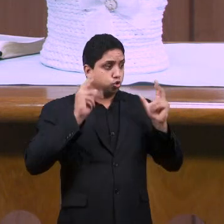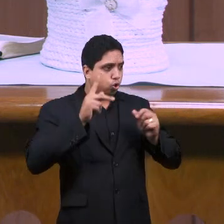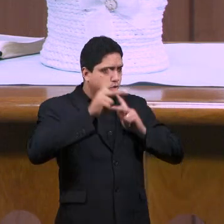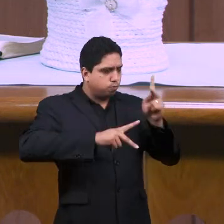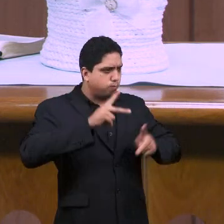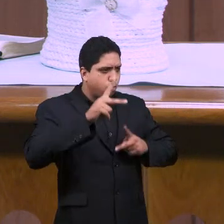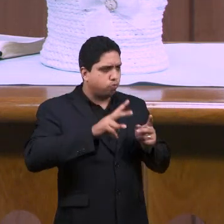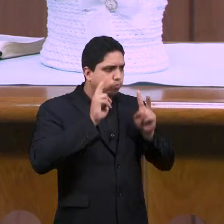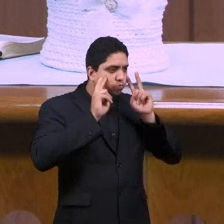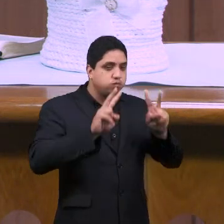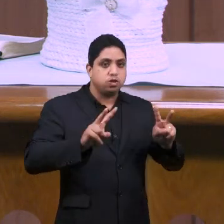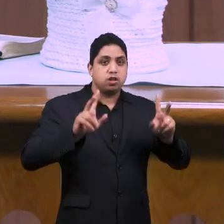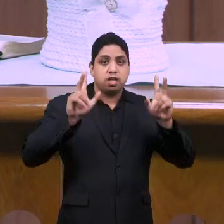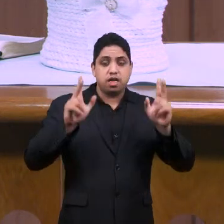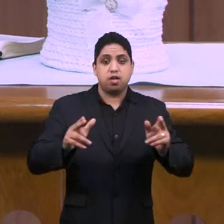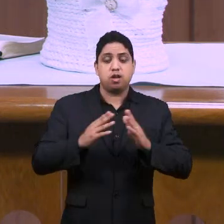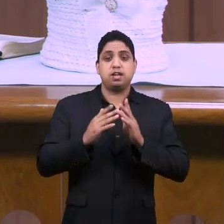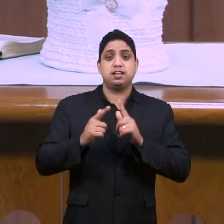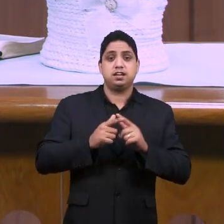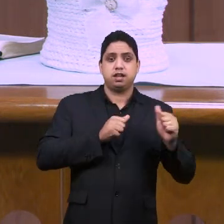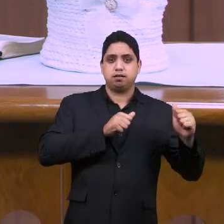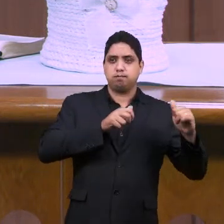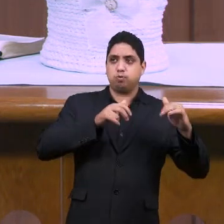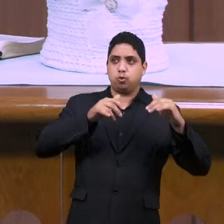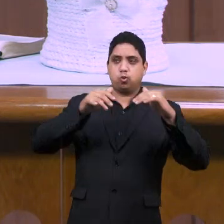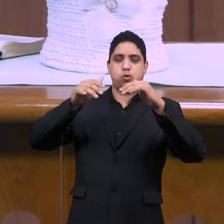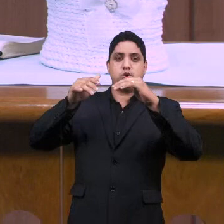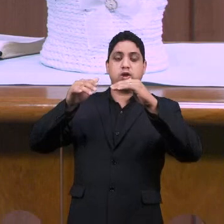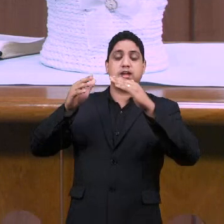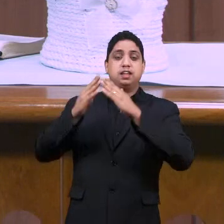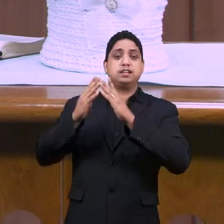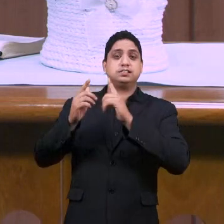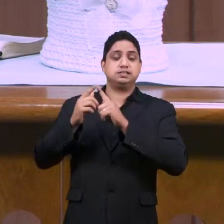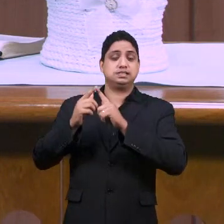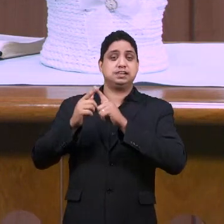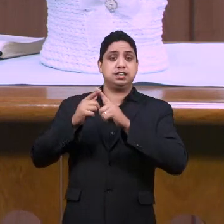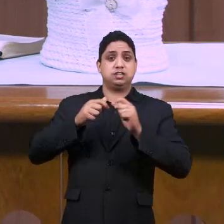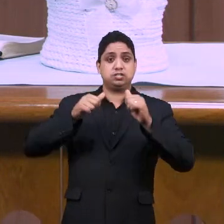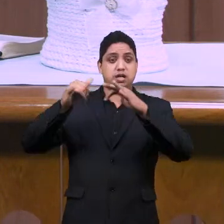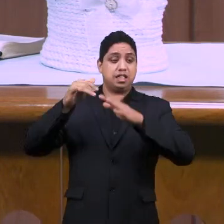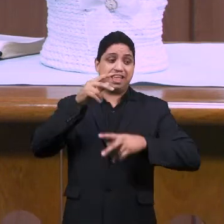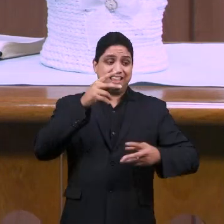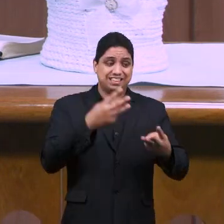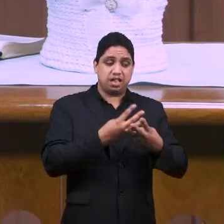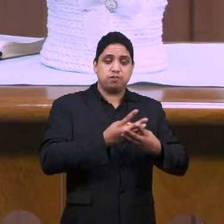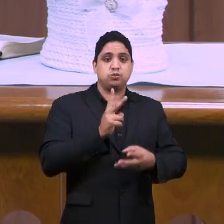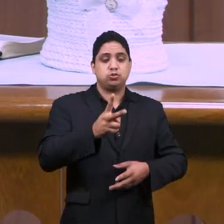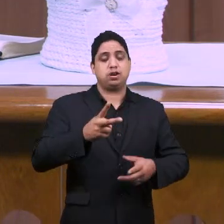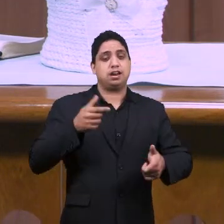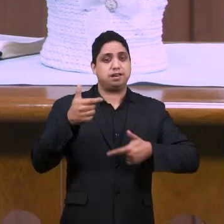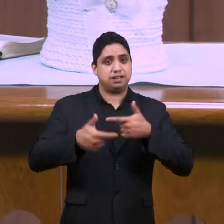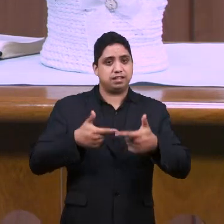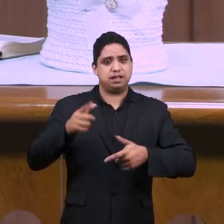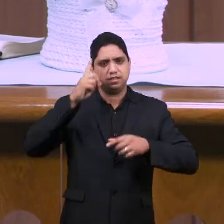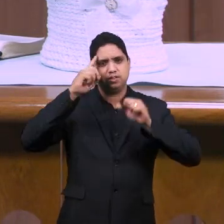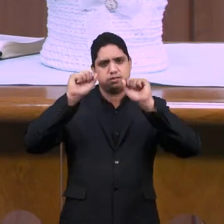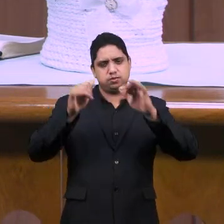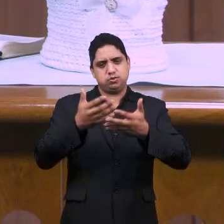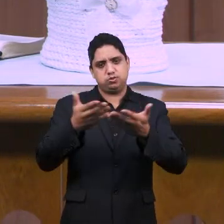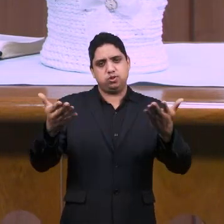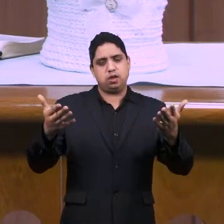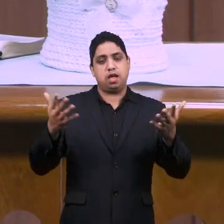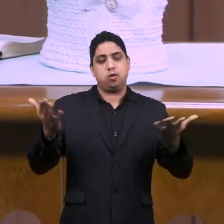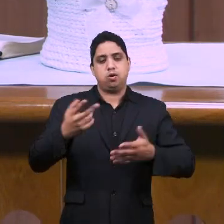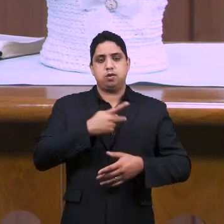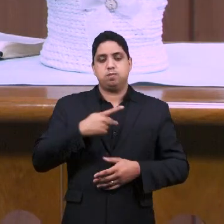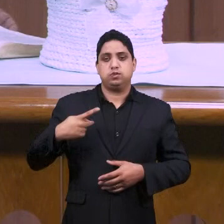le sacrificateur à la vue du peuple. Ainsi, c'est l'Église vers l'éternité. Israël va continuer dans sa grande bataille. Que Dieu bénisse